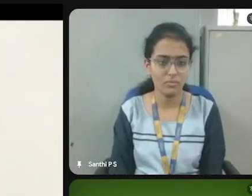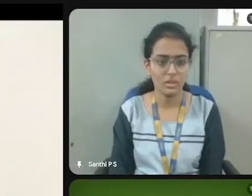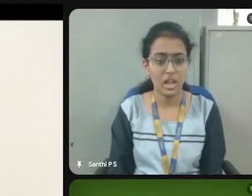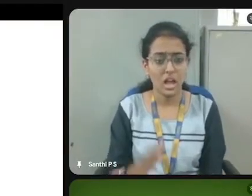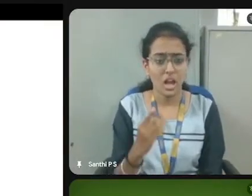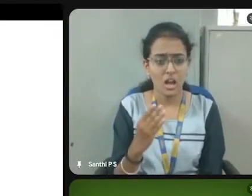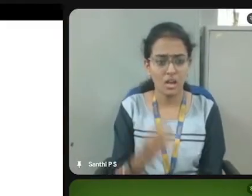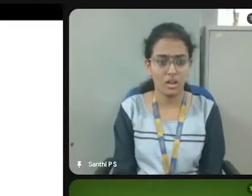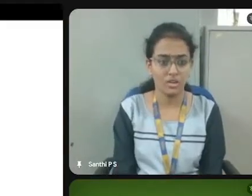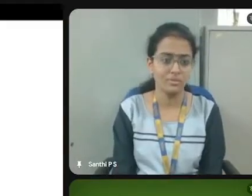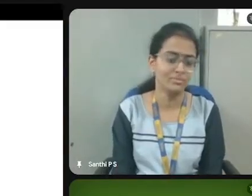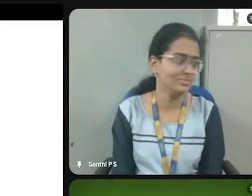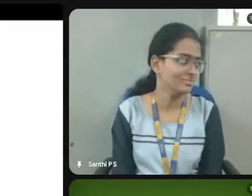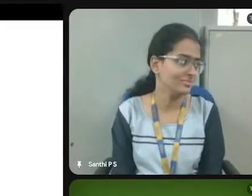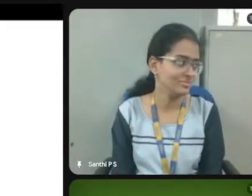കഴിഞ്ഞ